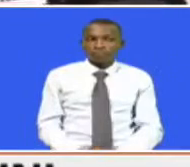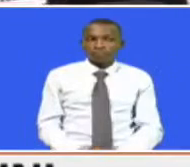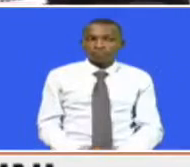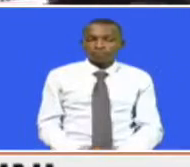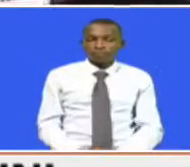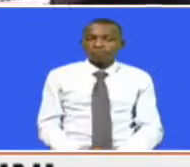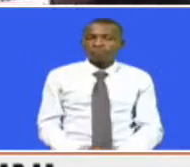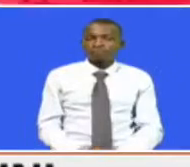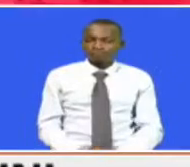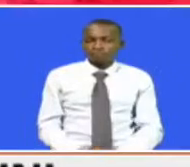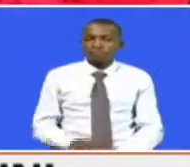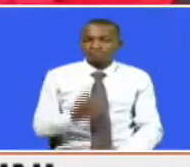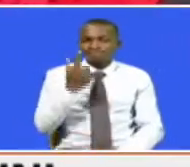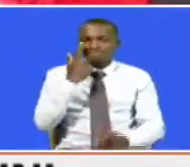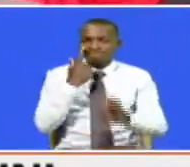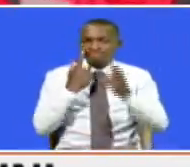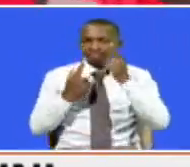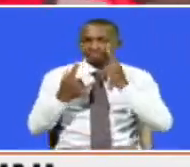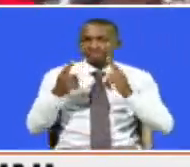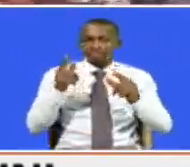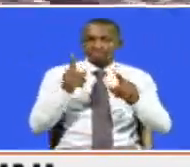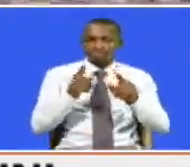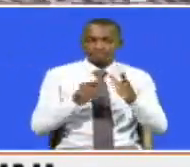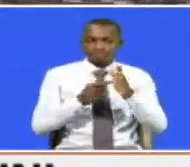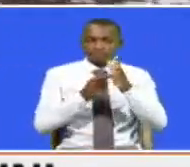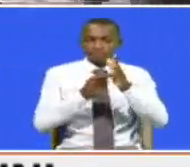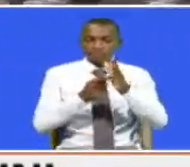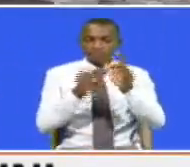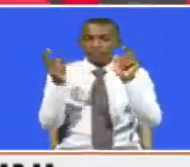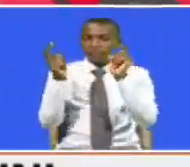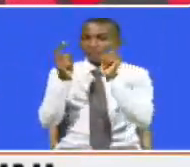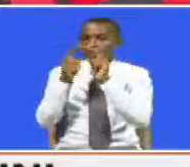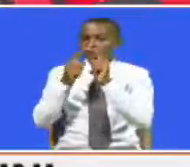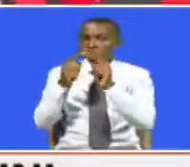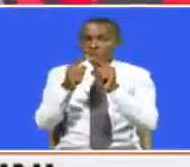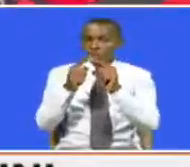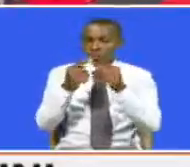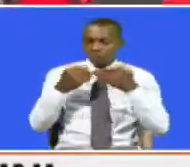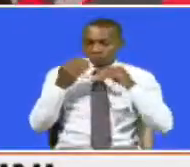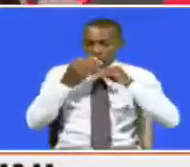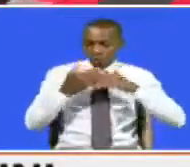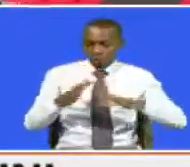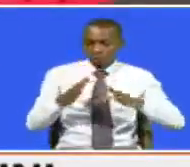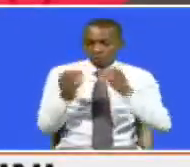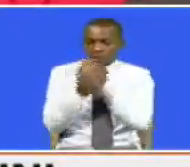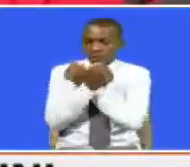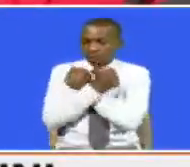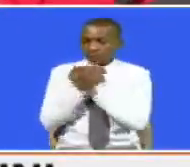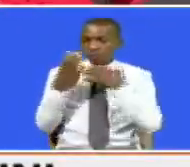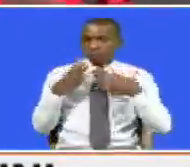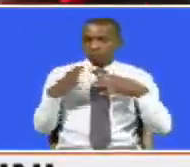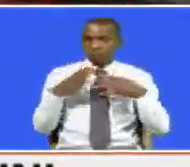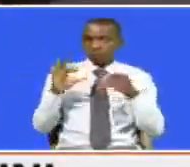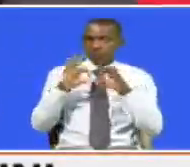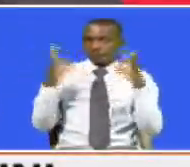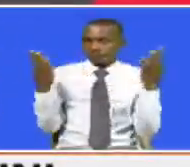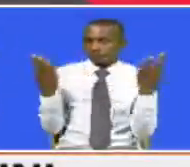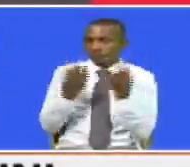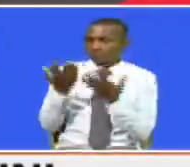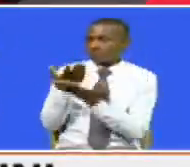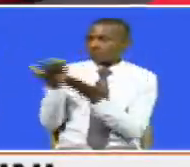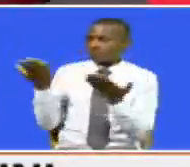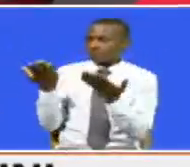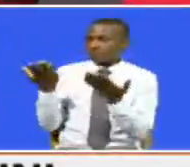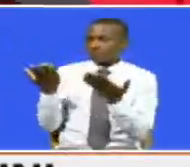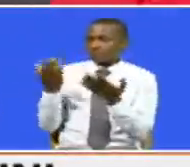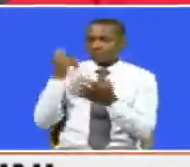Majonzi na vilio kuashiria uchungu wa kumpoteza mpendwa. Wanafamilia hawa hawangeweza kujizuia baada